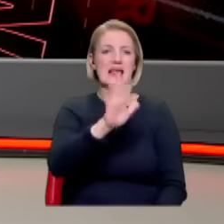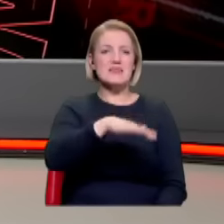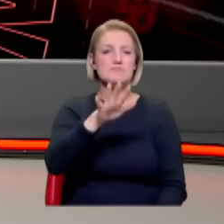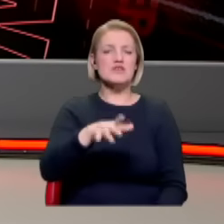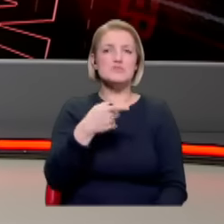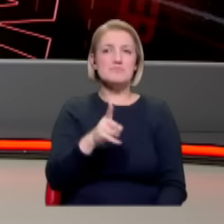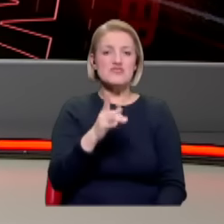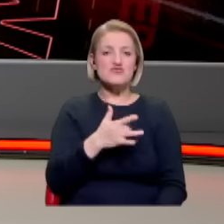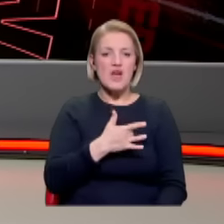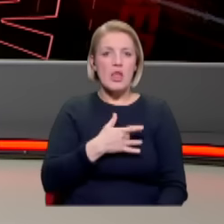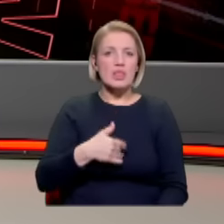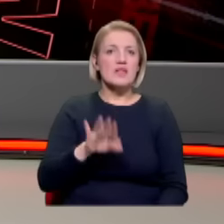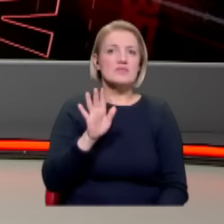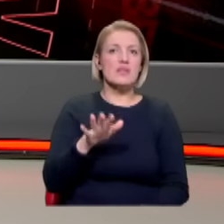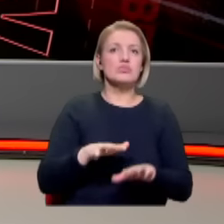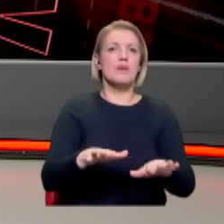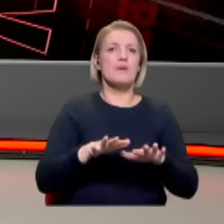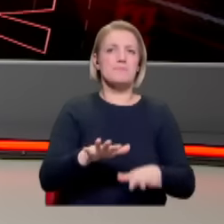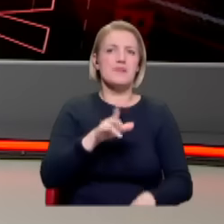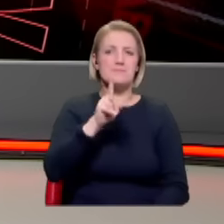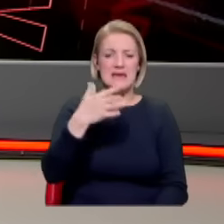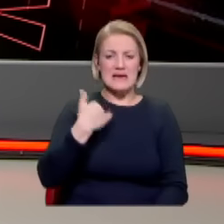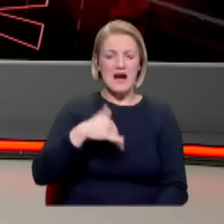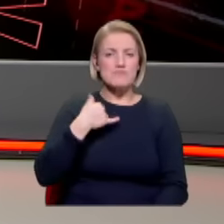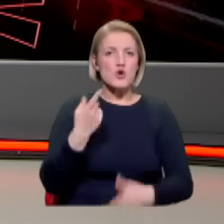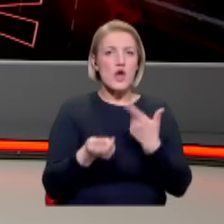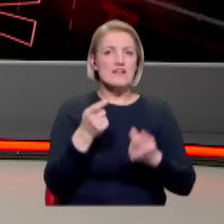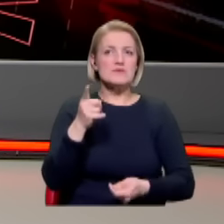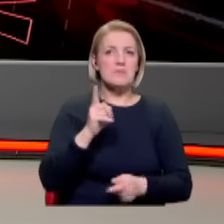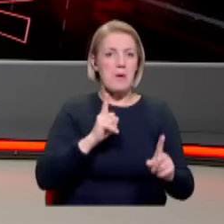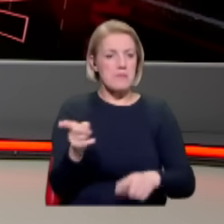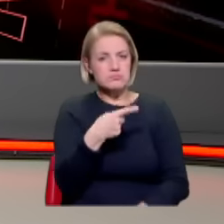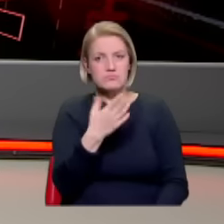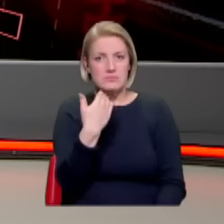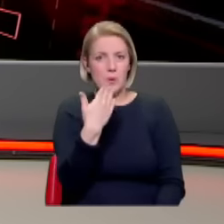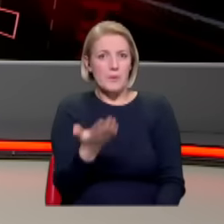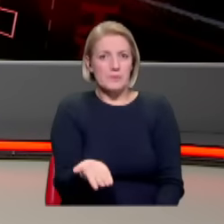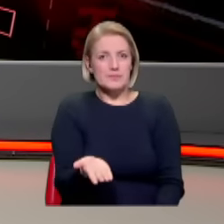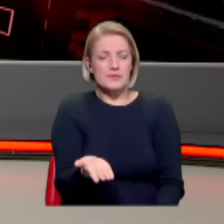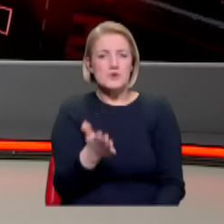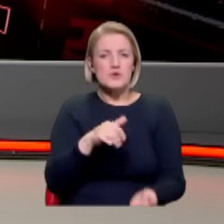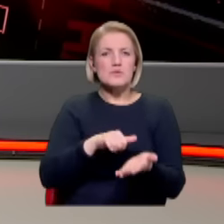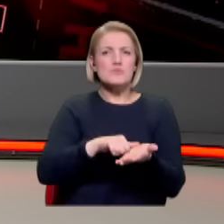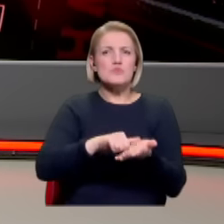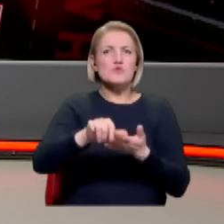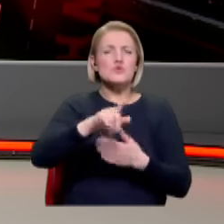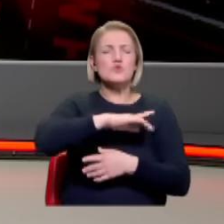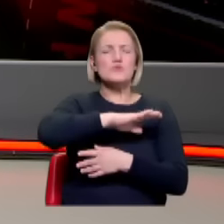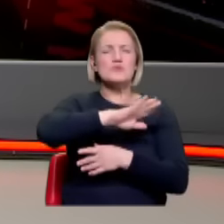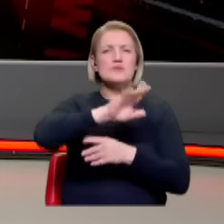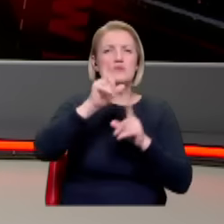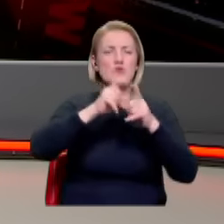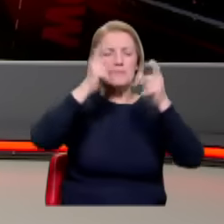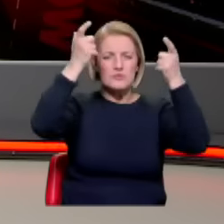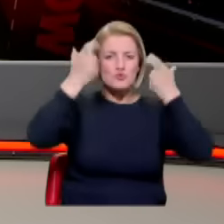55 bin canımız gitti ya depremde. Bir tane kamu görevlisi yargılanmadı. Bütün o dönemlerden sorumlu